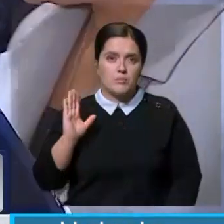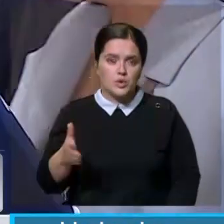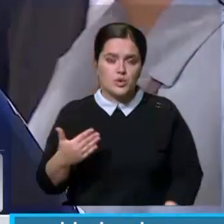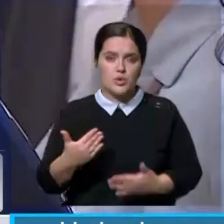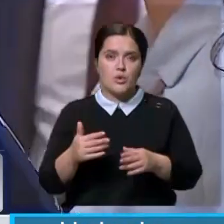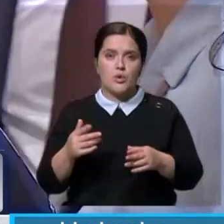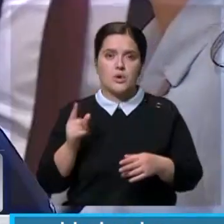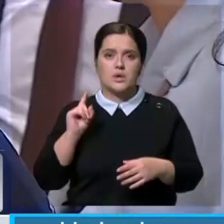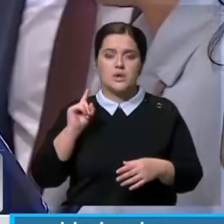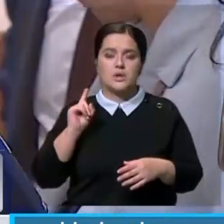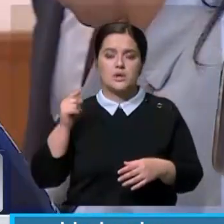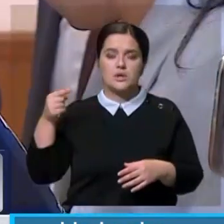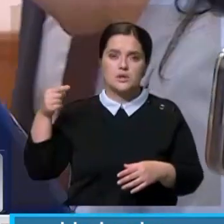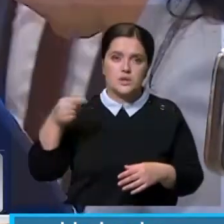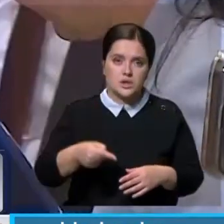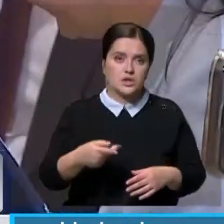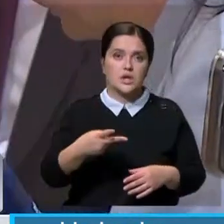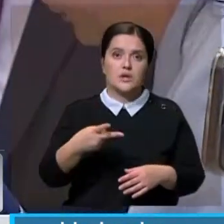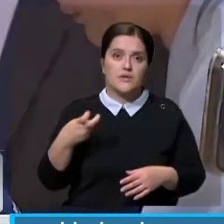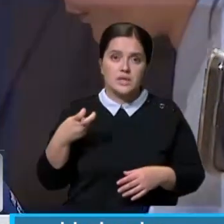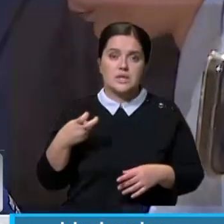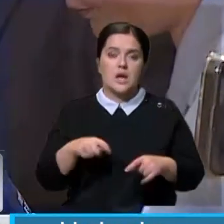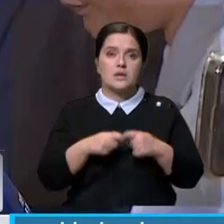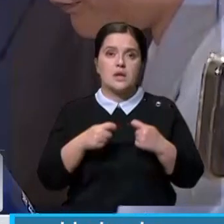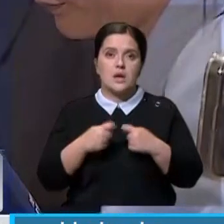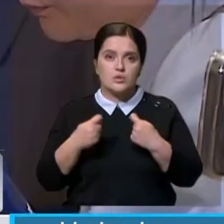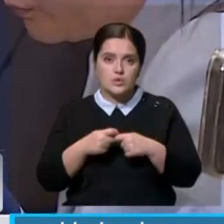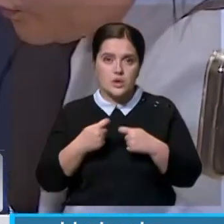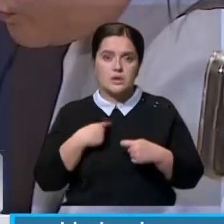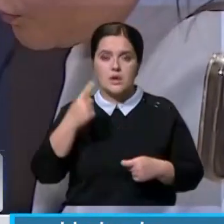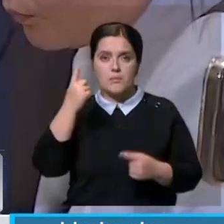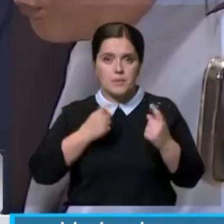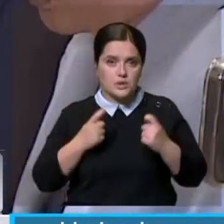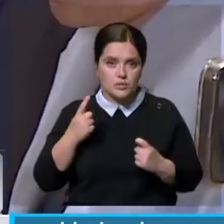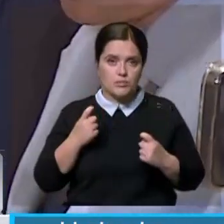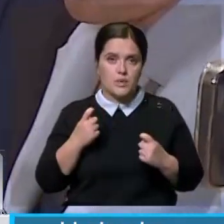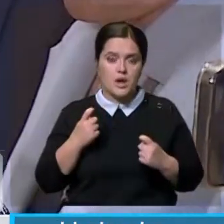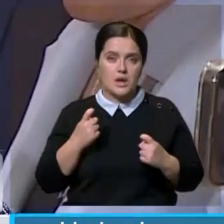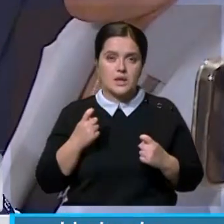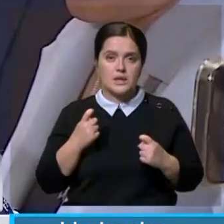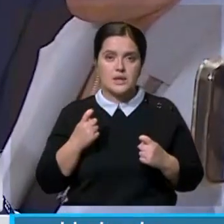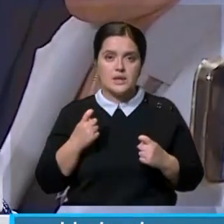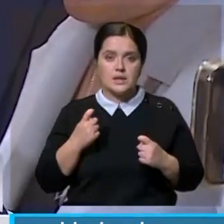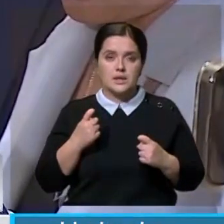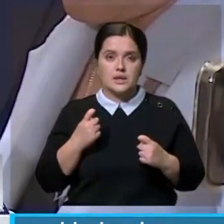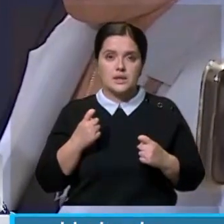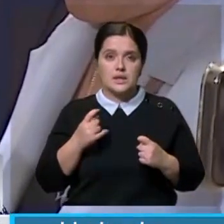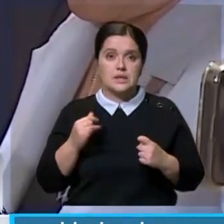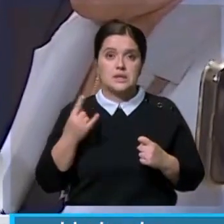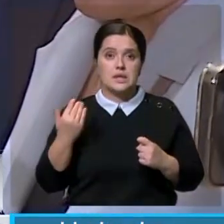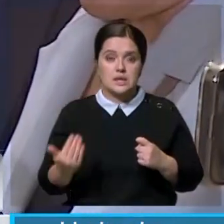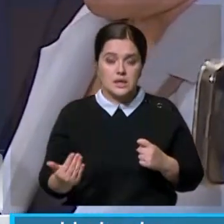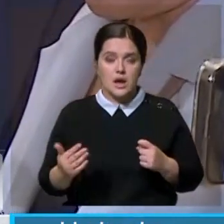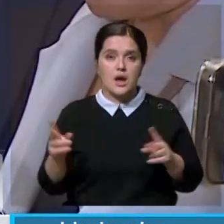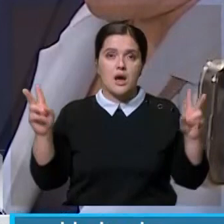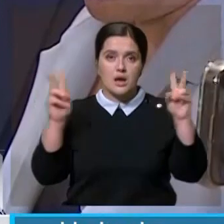день 1200 с лишним нарушений к нам комитет поступило, медицинских инцидентов. Из них